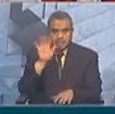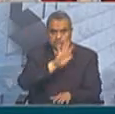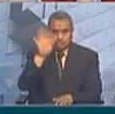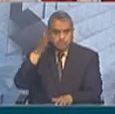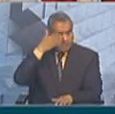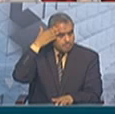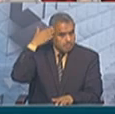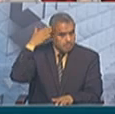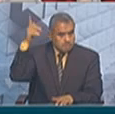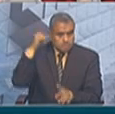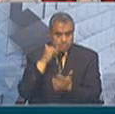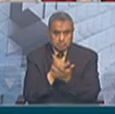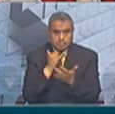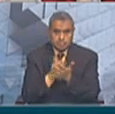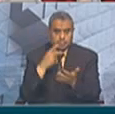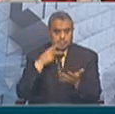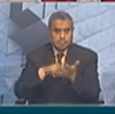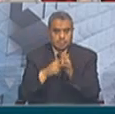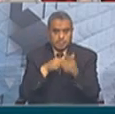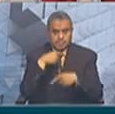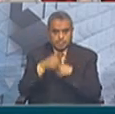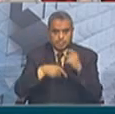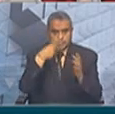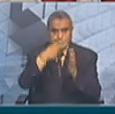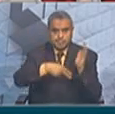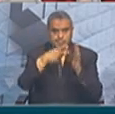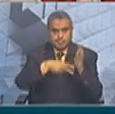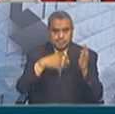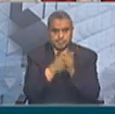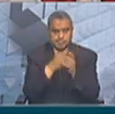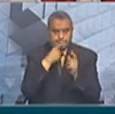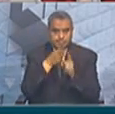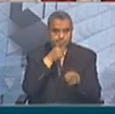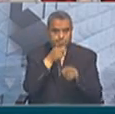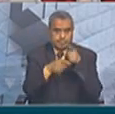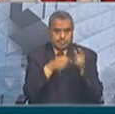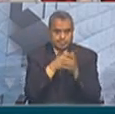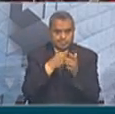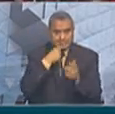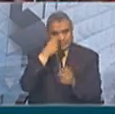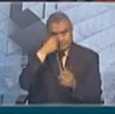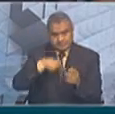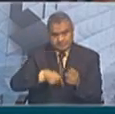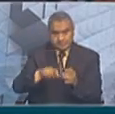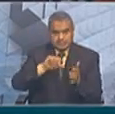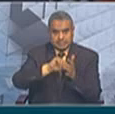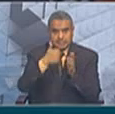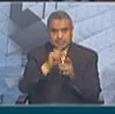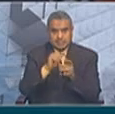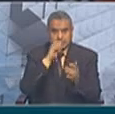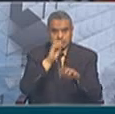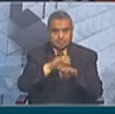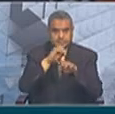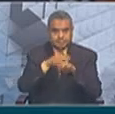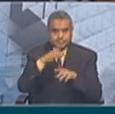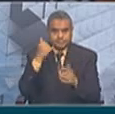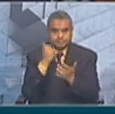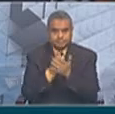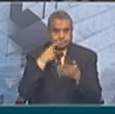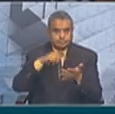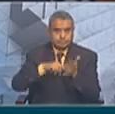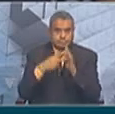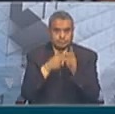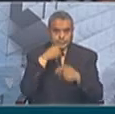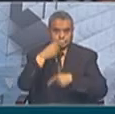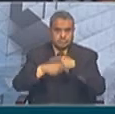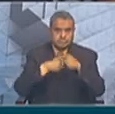ميتش ماكونيل أنهم سيصوتون على التعيين خلال العام الجاري. ويرغب الجمهوريون في المصادقة